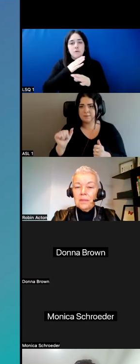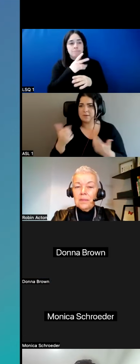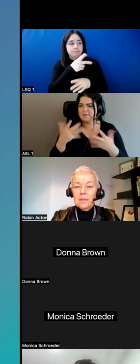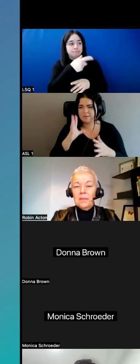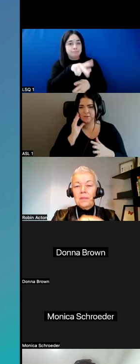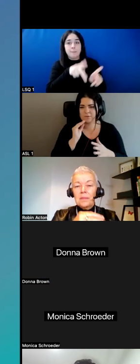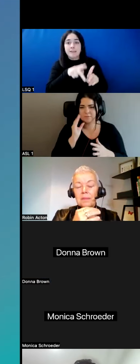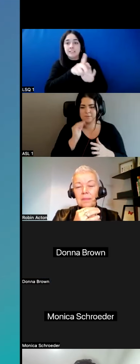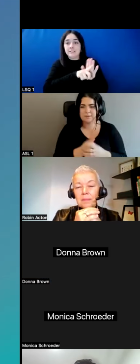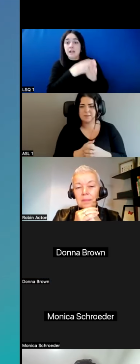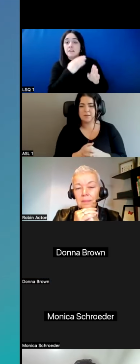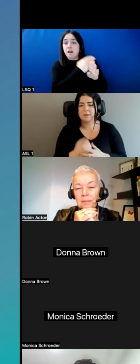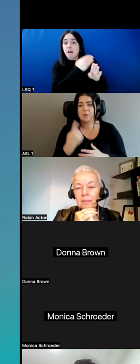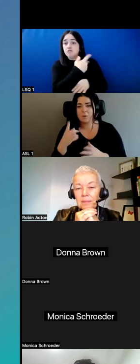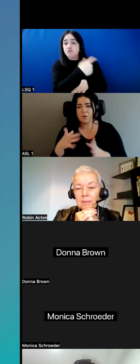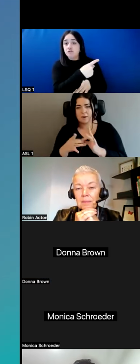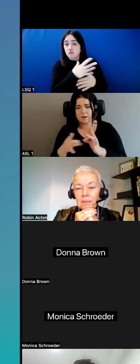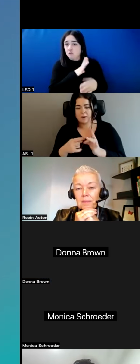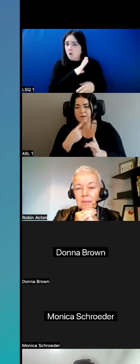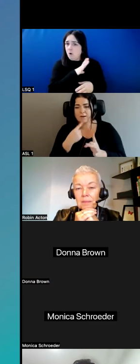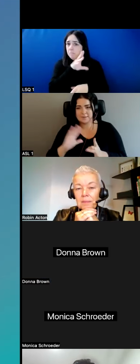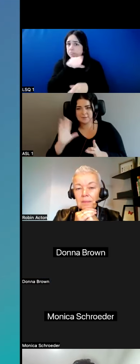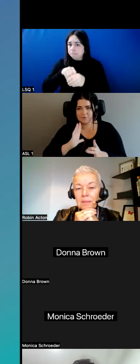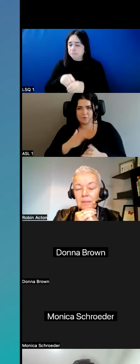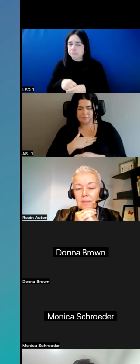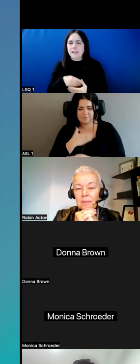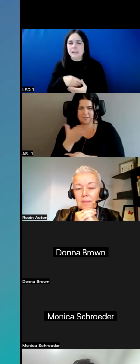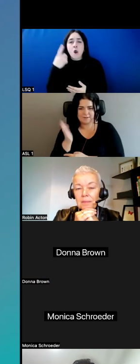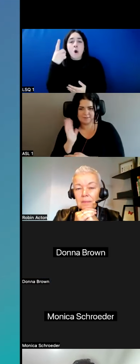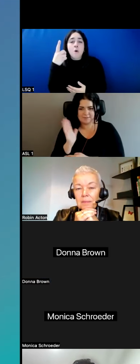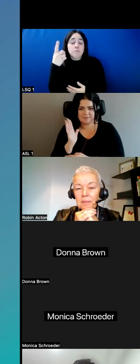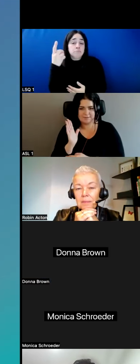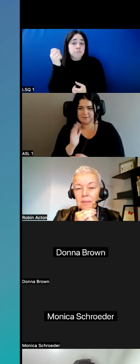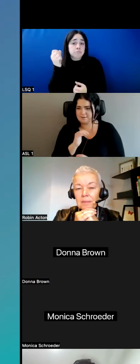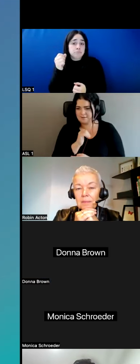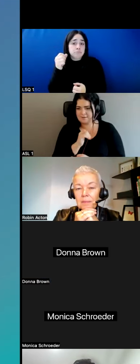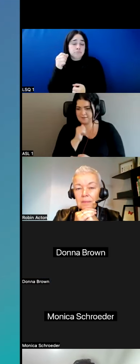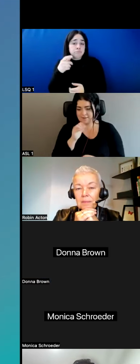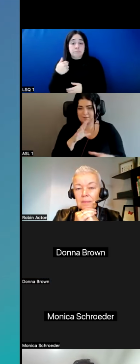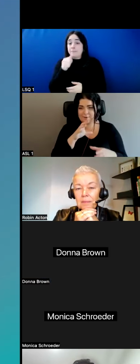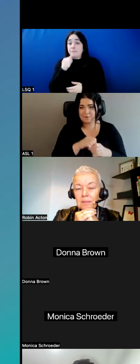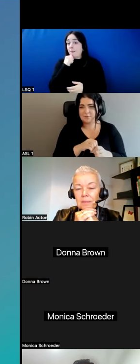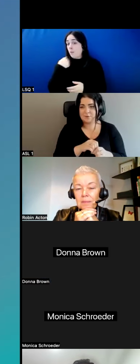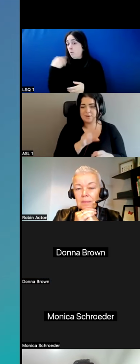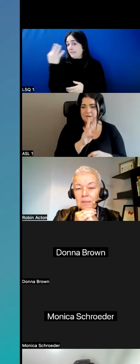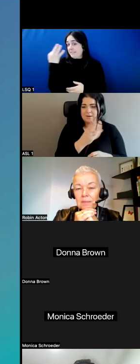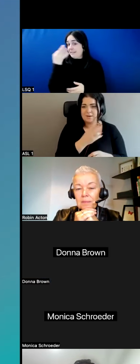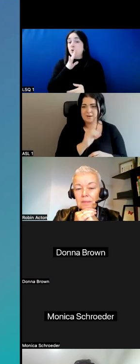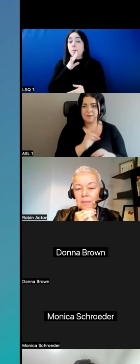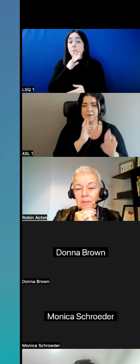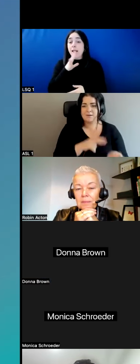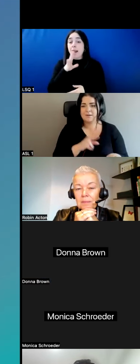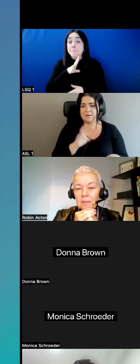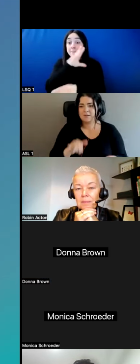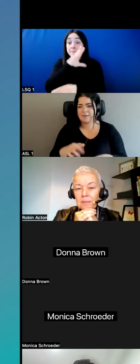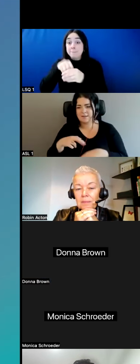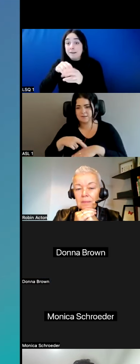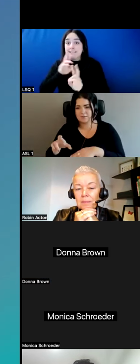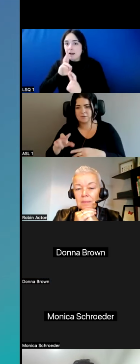déficience intellectuelle. Un que j'ai mentionné dans ma présentation, qui n'a pas été inclus,